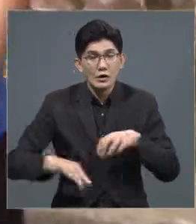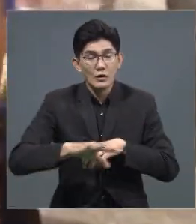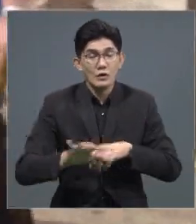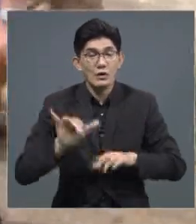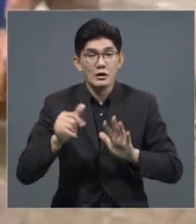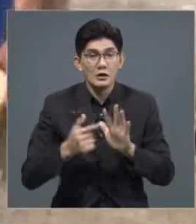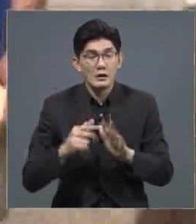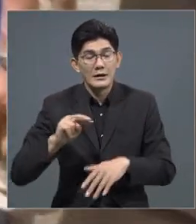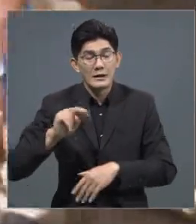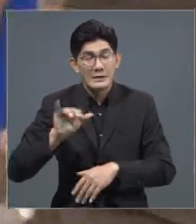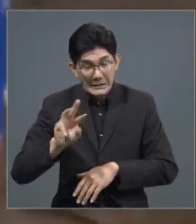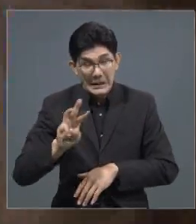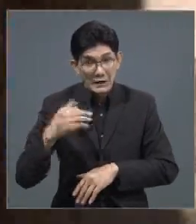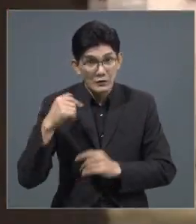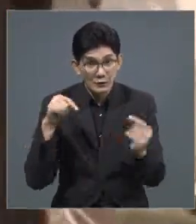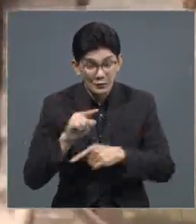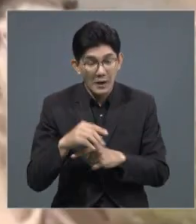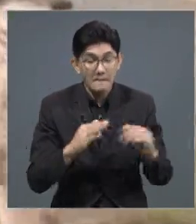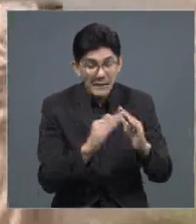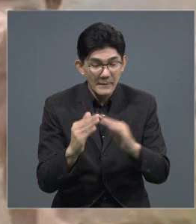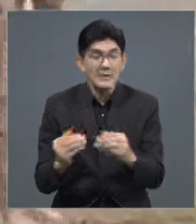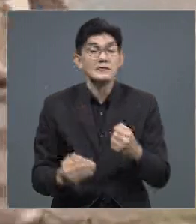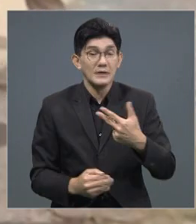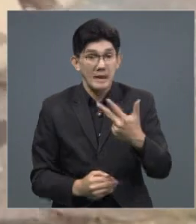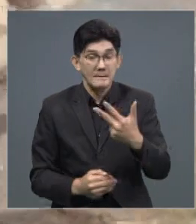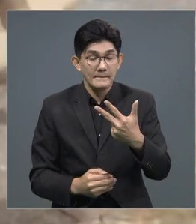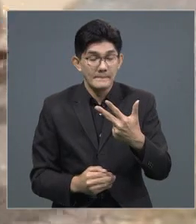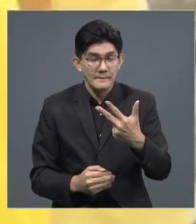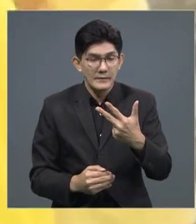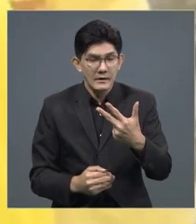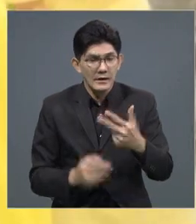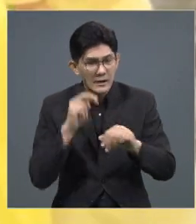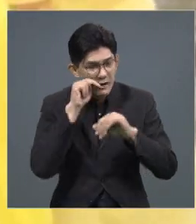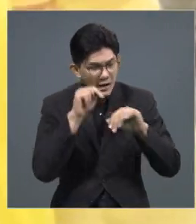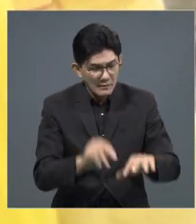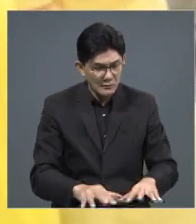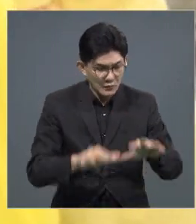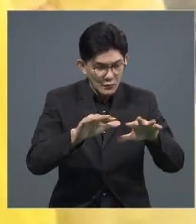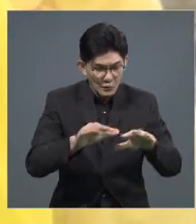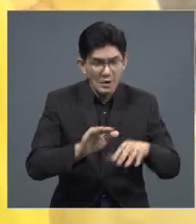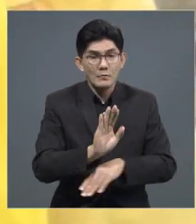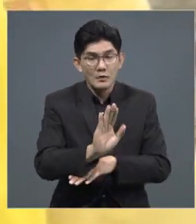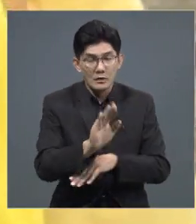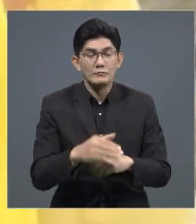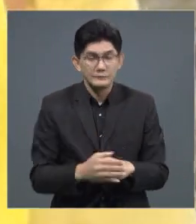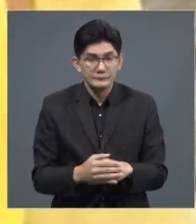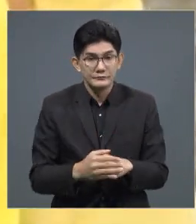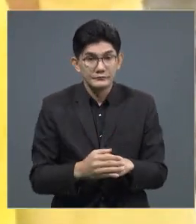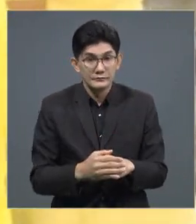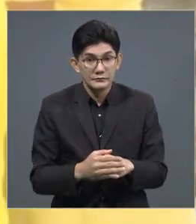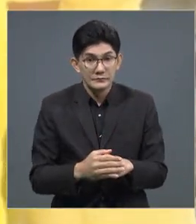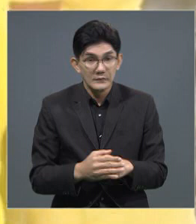มะขามจังหวัดจันทบุรีจำนวน 3หลังคาเรือนเป็นบ้านเรือนที่ประสบอุทกภัยนะคะในพื้นที่ตำบลมะขามจำนวน